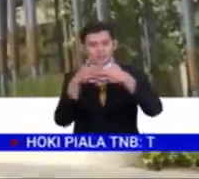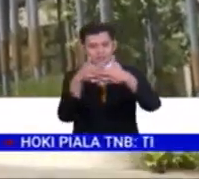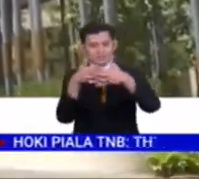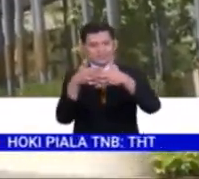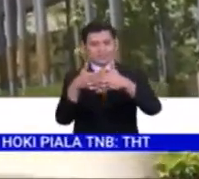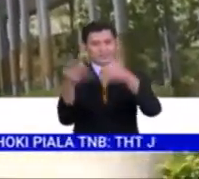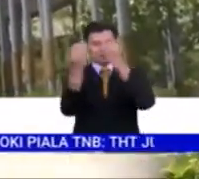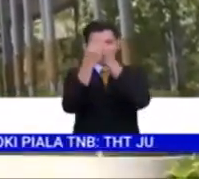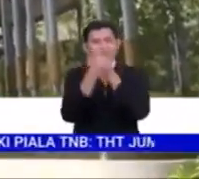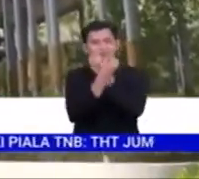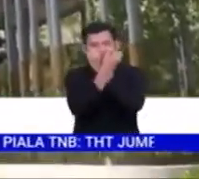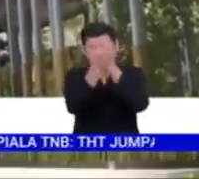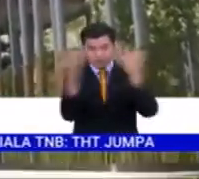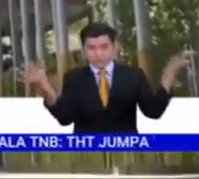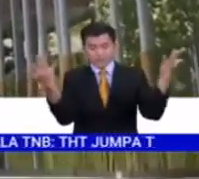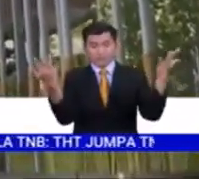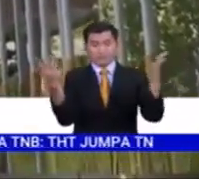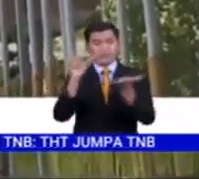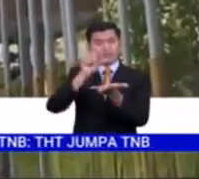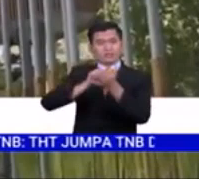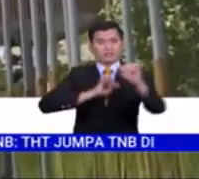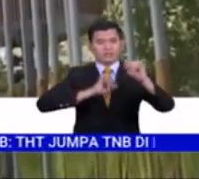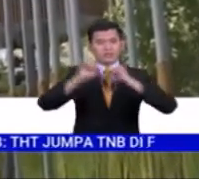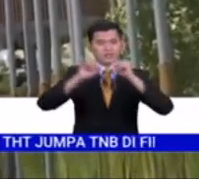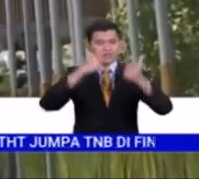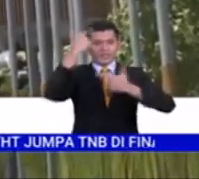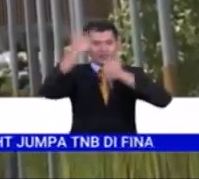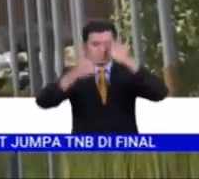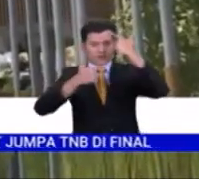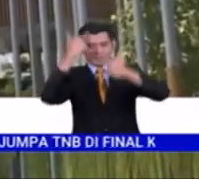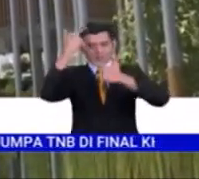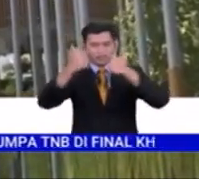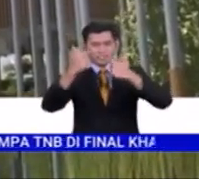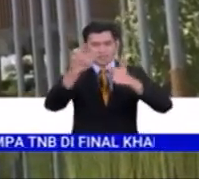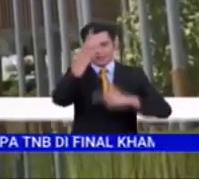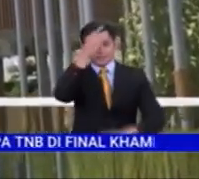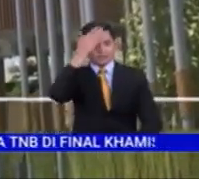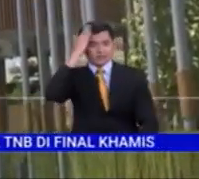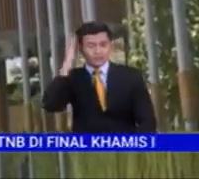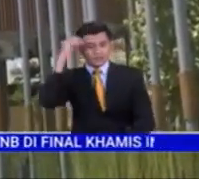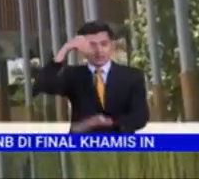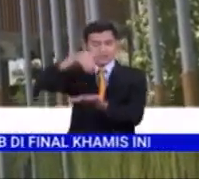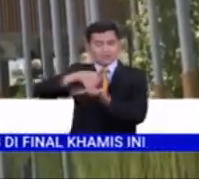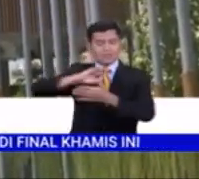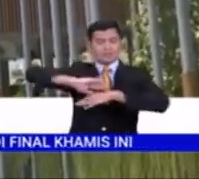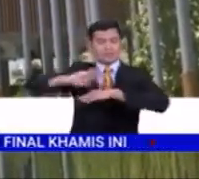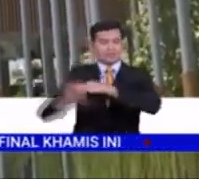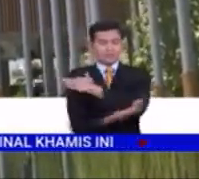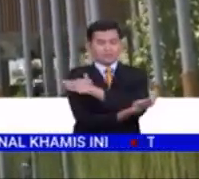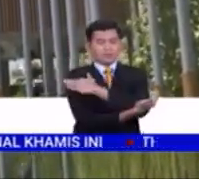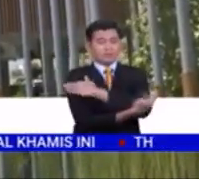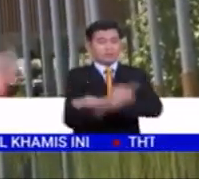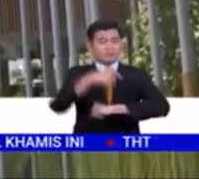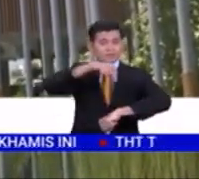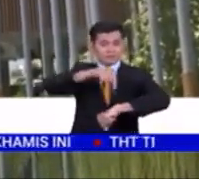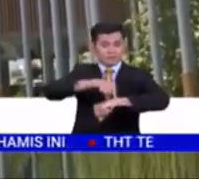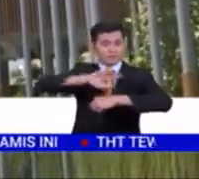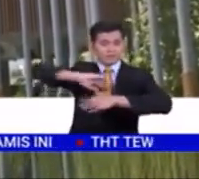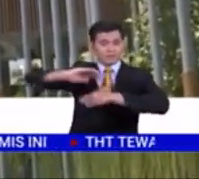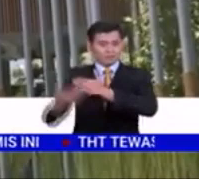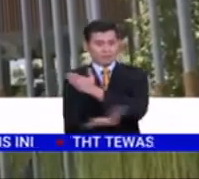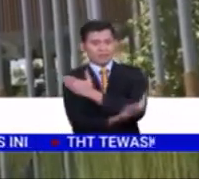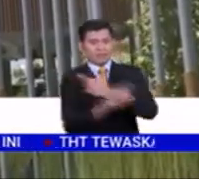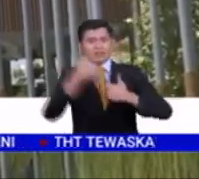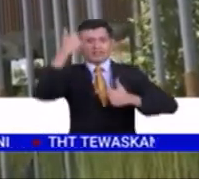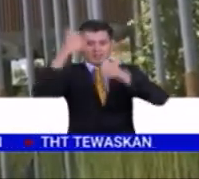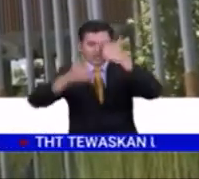demikian dalam sidang media sempena lawatan Perdana Menteri di Dubai, UAE. Semasa di Dubai, Perdana Menteri akan melawat Pavilion